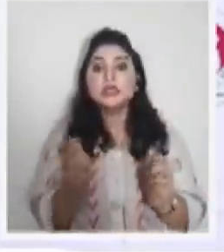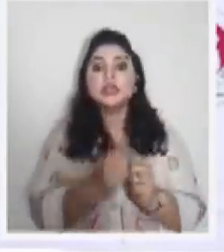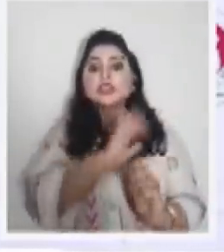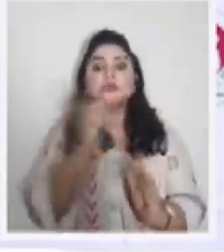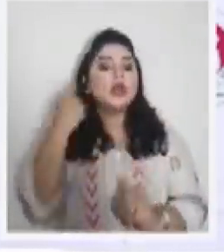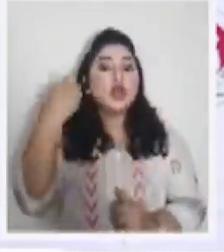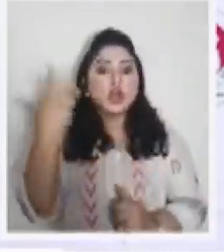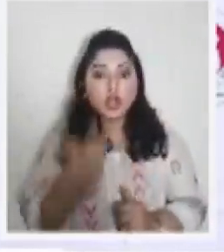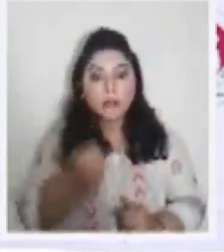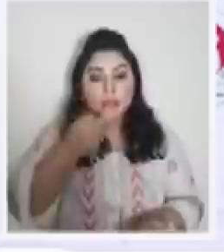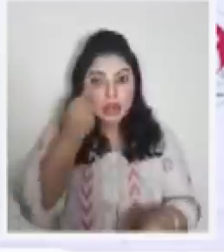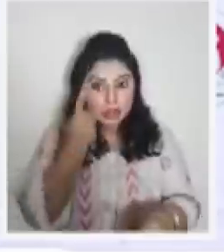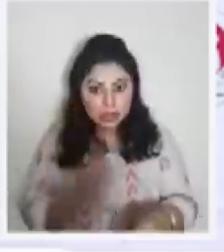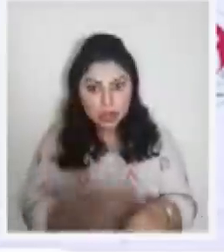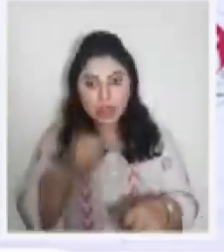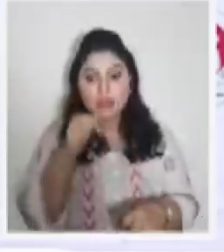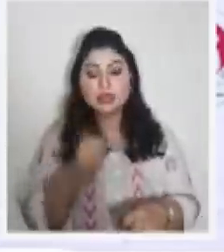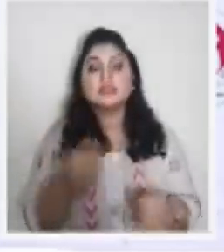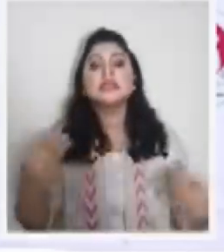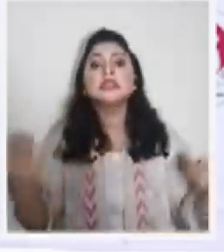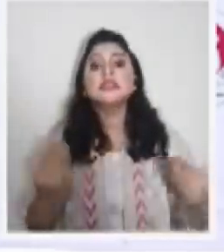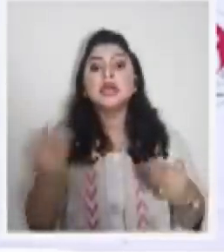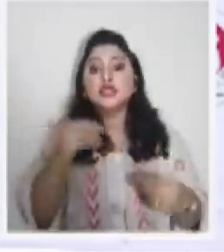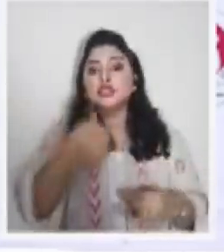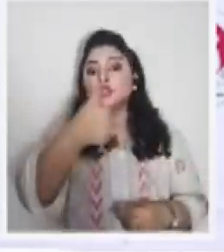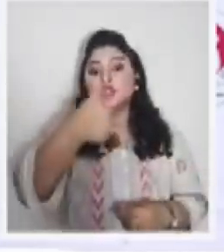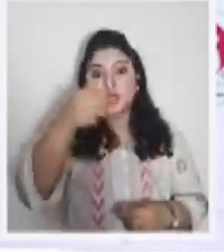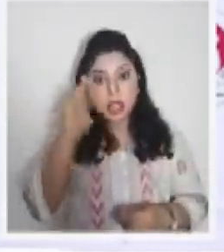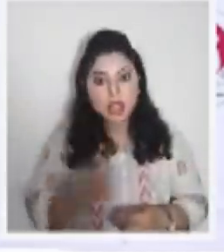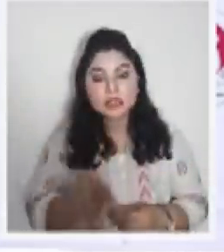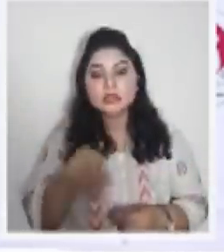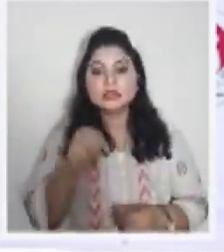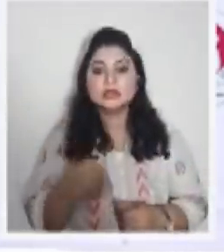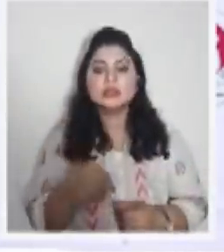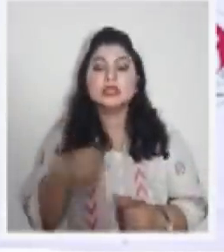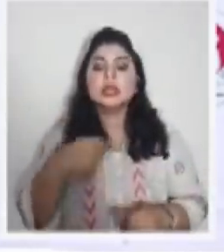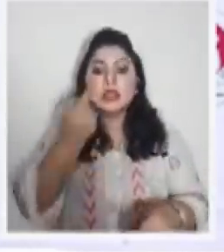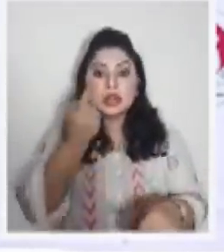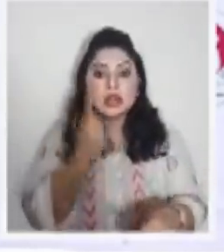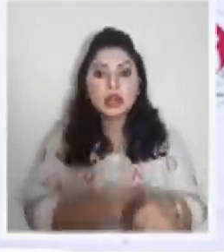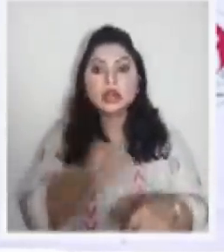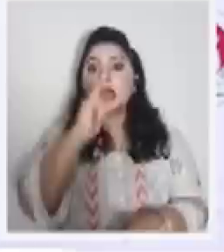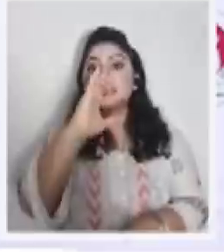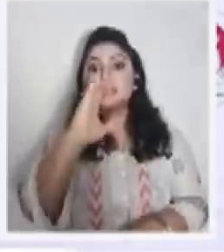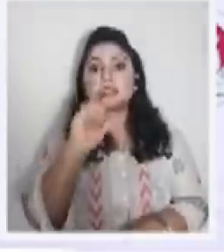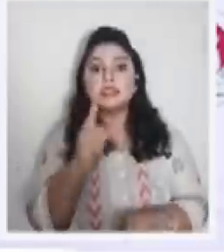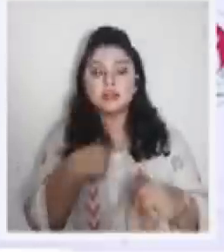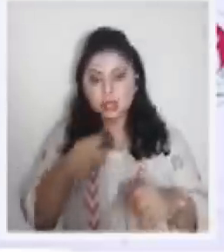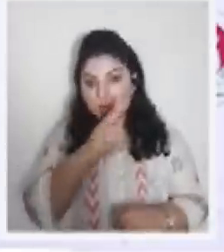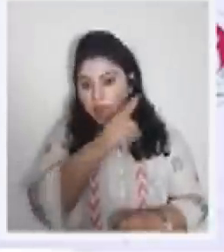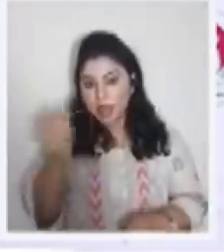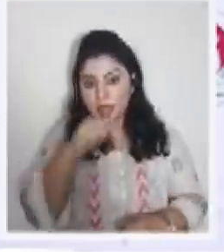কোভিড ডেডিকেটেড হাসপাতাল যেগুলো আছে তাদের শয্যা সংখ্যার তথ্য, ঢাকা মহানগরীতে সাধারণ শয্যা